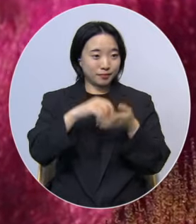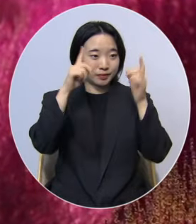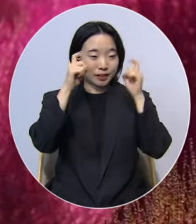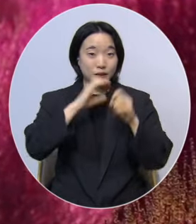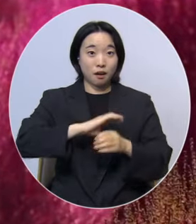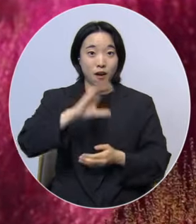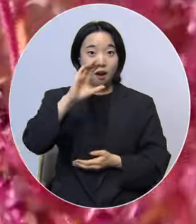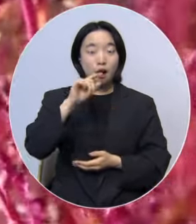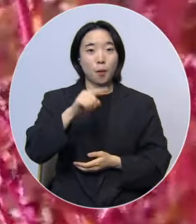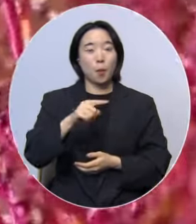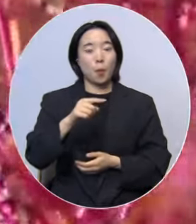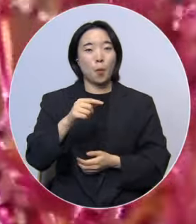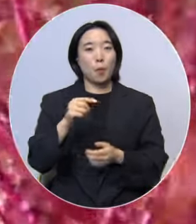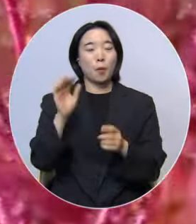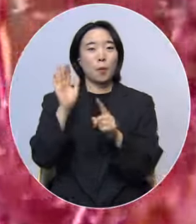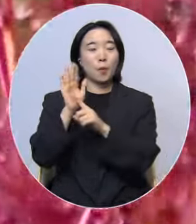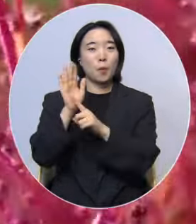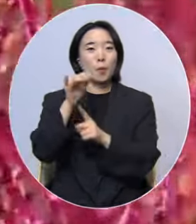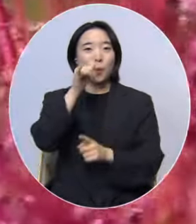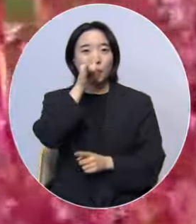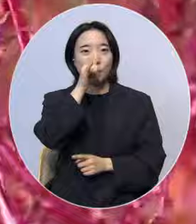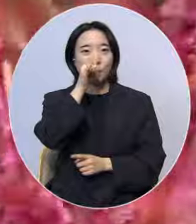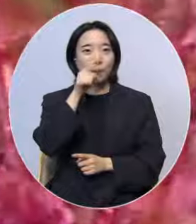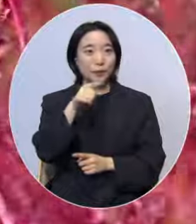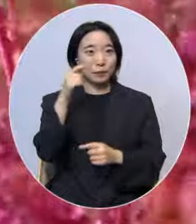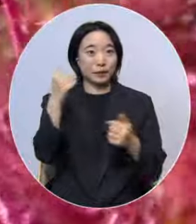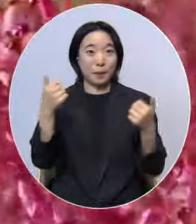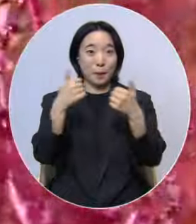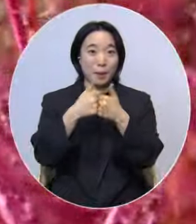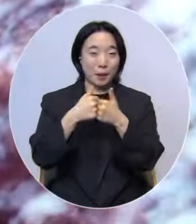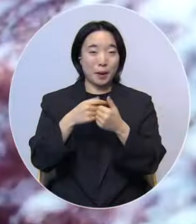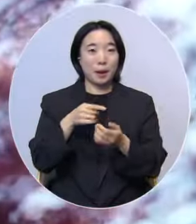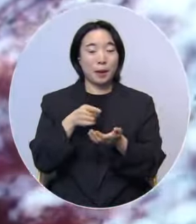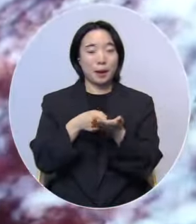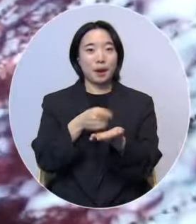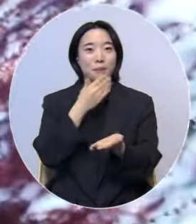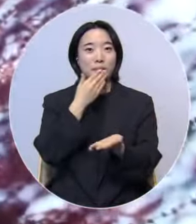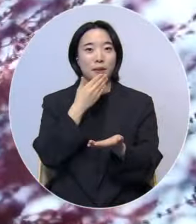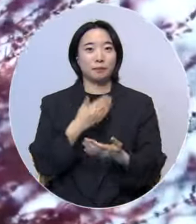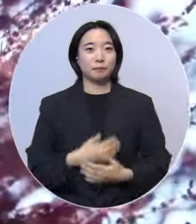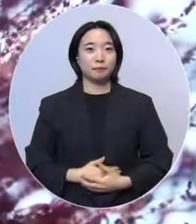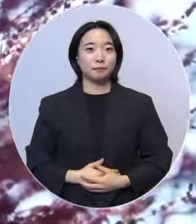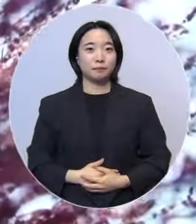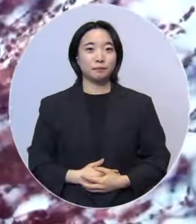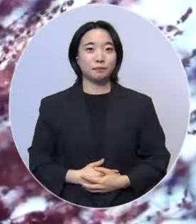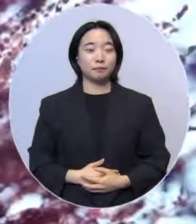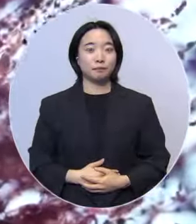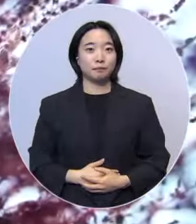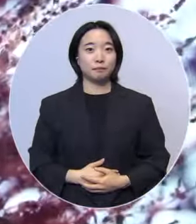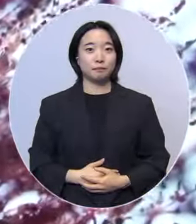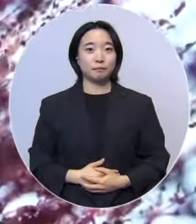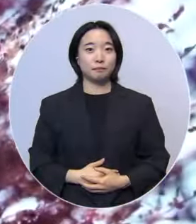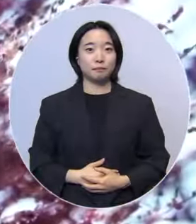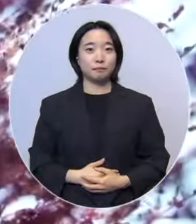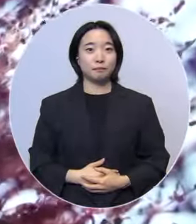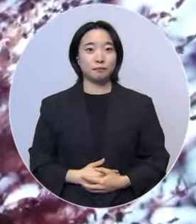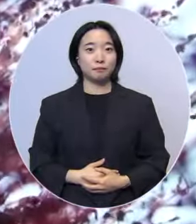열립니다 자세한 참여 방법은 공식 누리집을 통해 확인할 수 있습니다 KTV 박지선 있니다